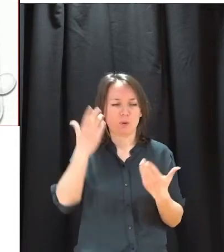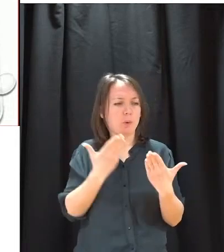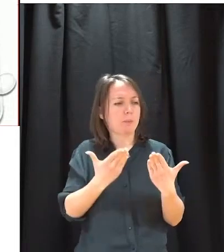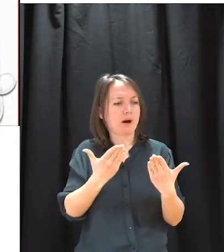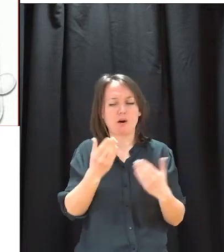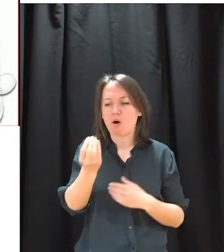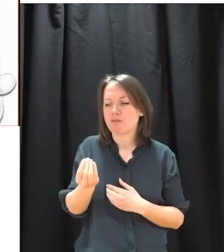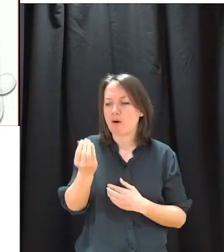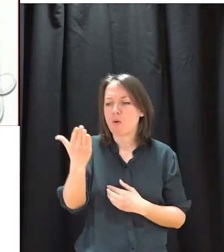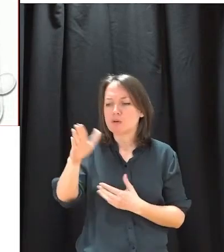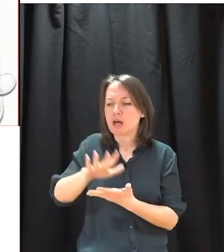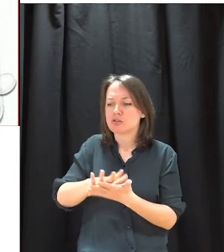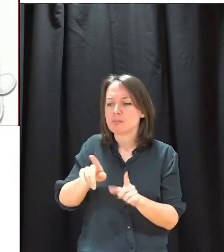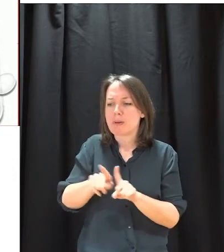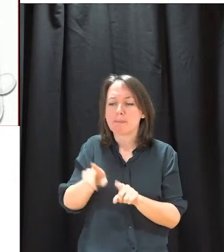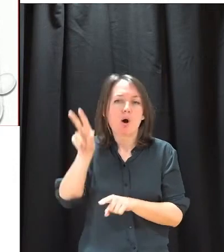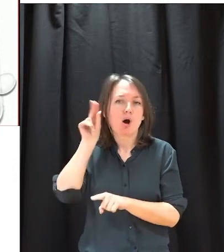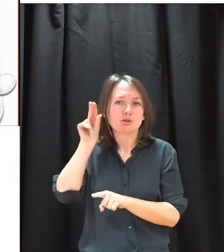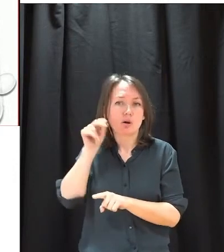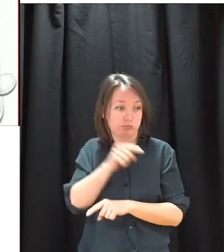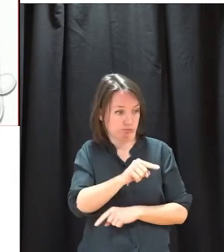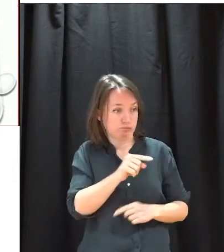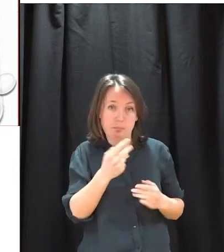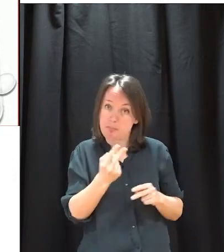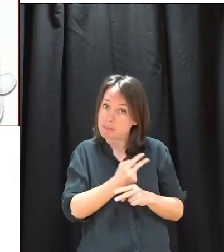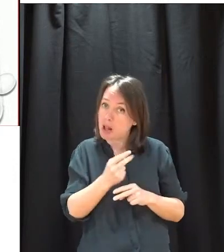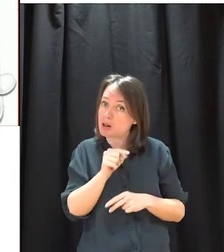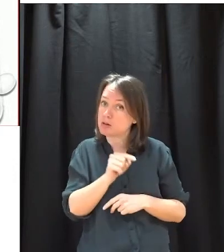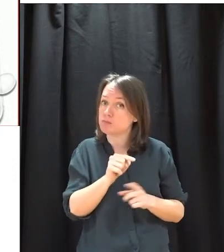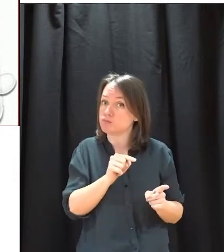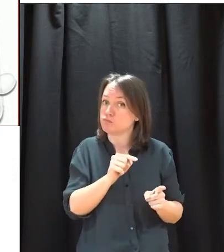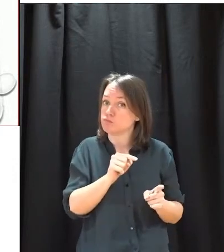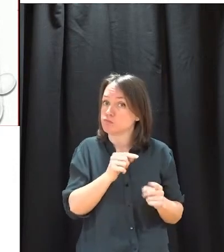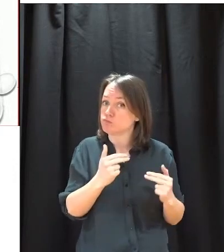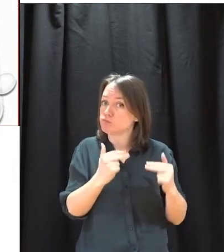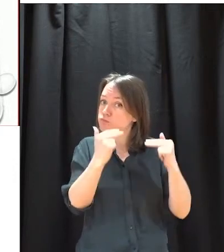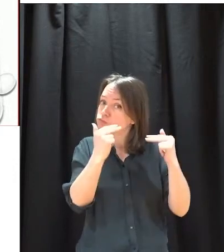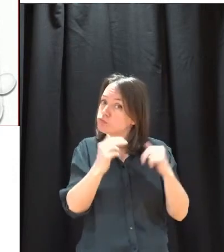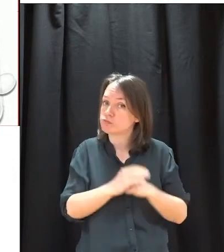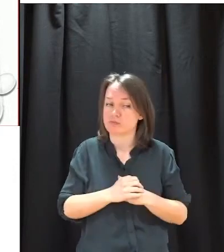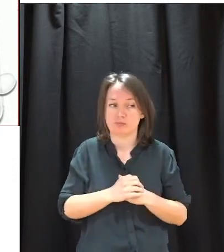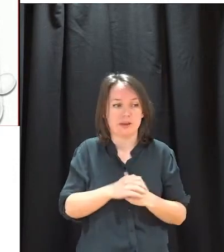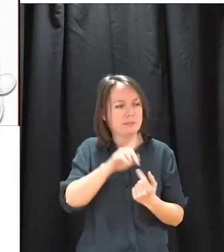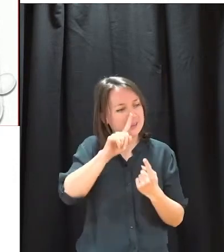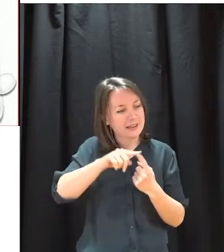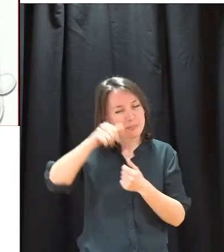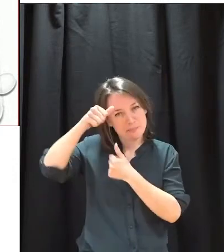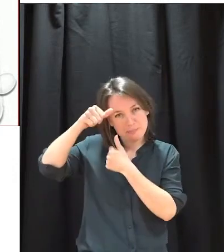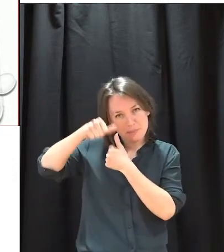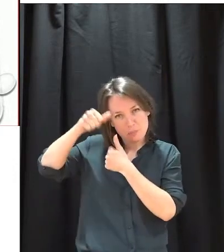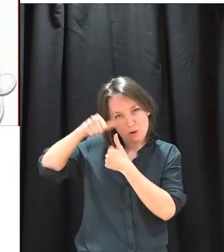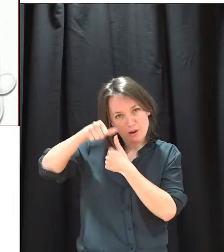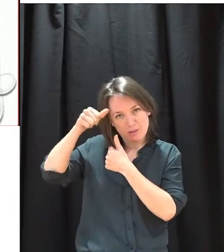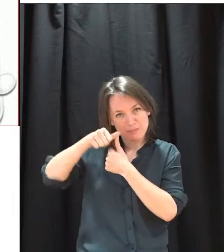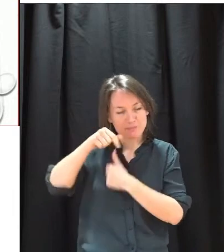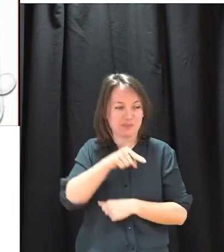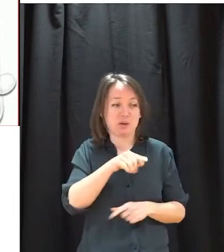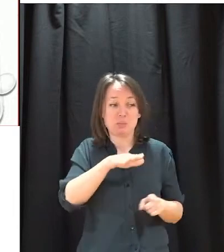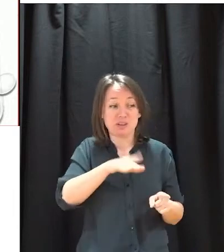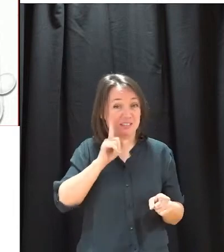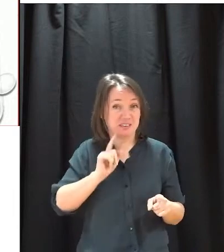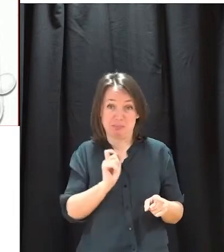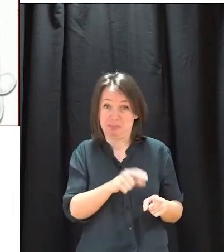âge qui entend. Et elle n'a pas, au niveau des tâches de mémorisation, c'est une petite fille qui n'avait pas beaucoup